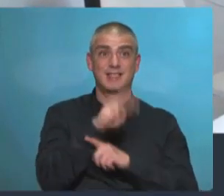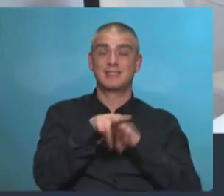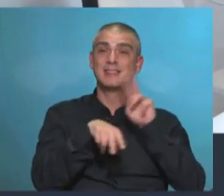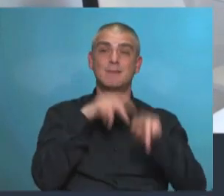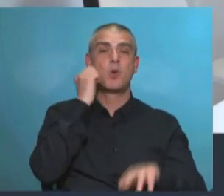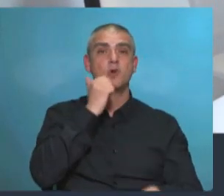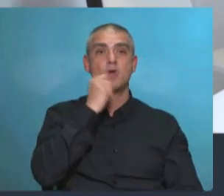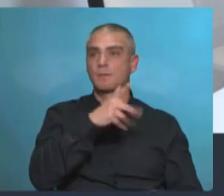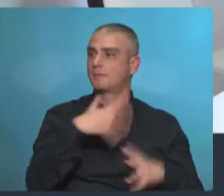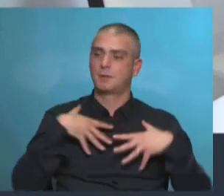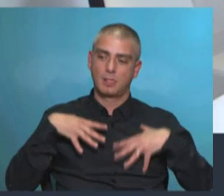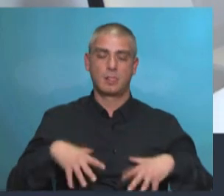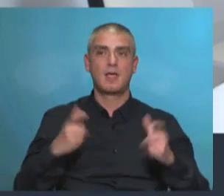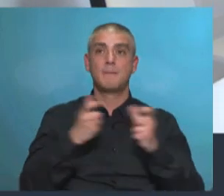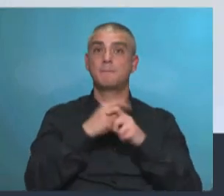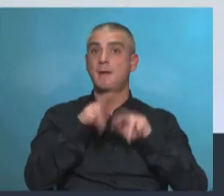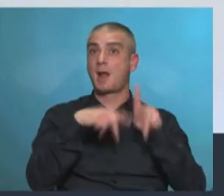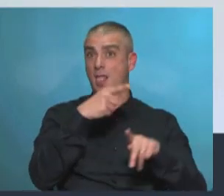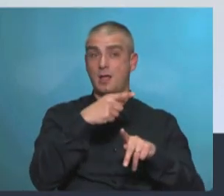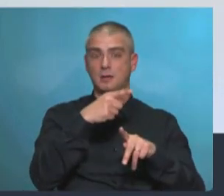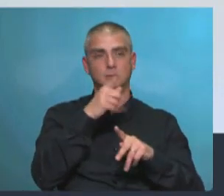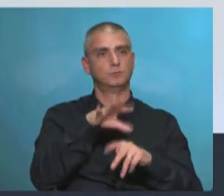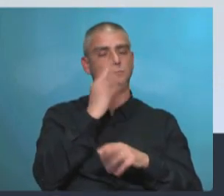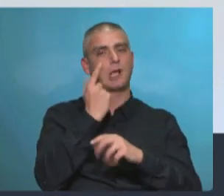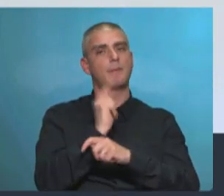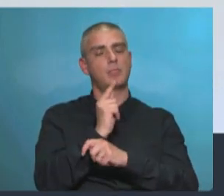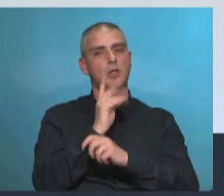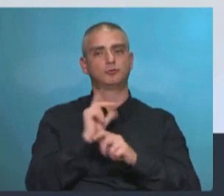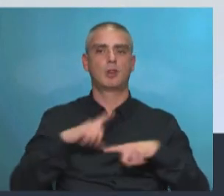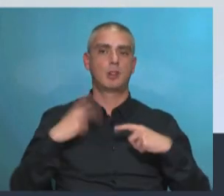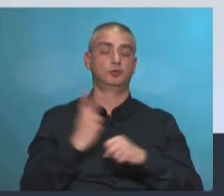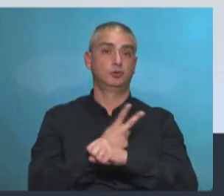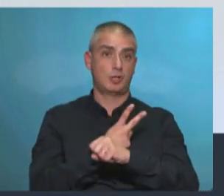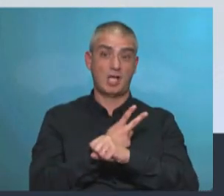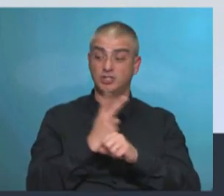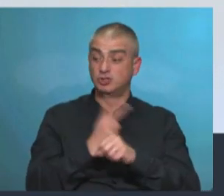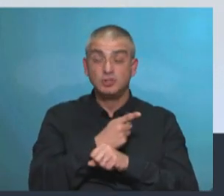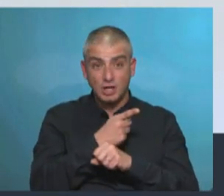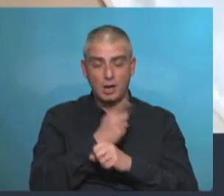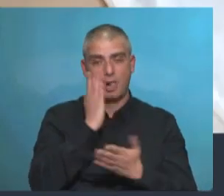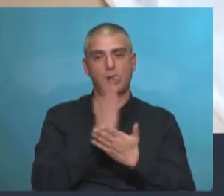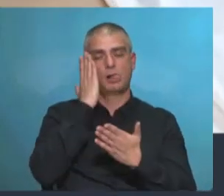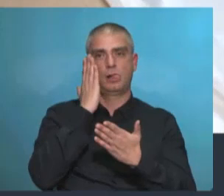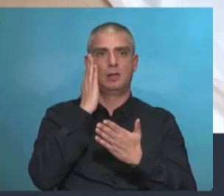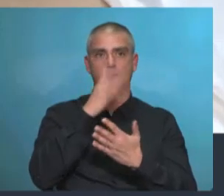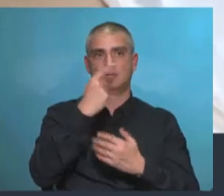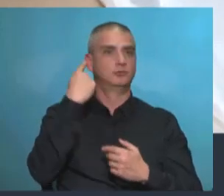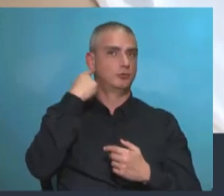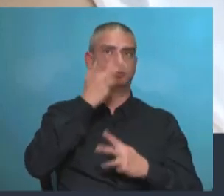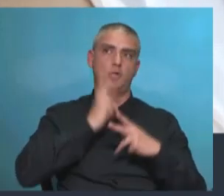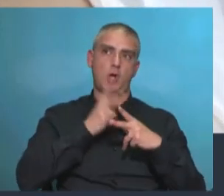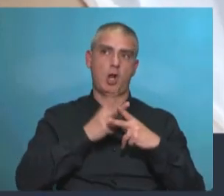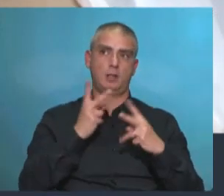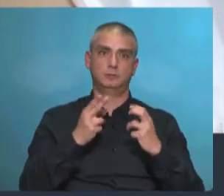היומיומי המתיש במחלקה האונקולוגית, היא מוצאת כמה דקות של שגרה. אותה שגרה שנגדעה כשנודע לה שהיא חולה